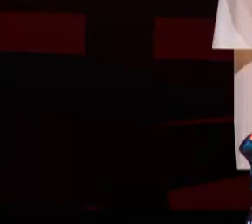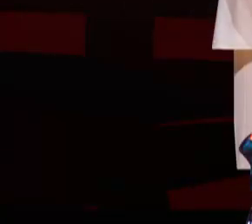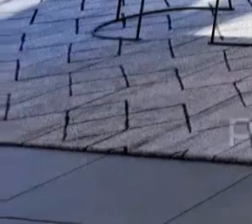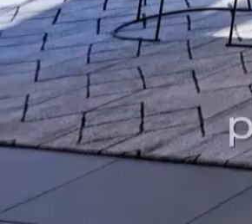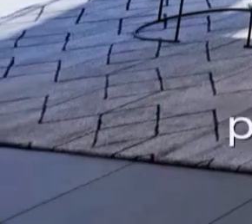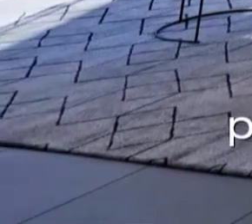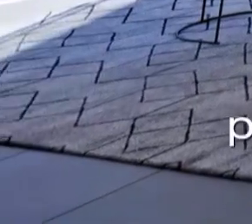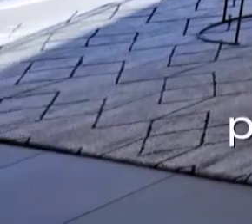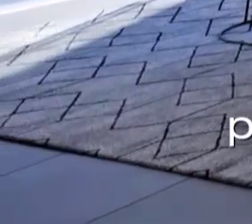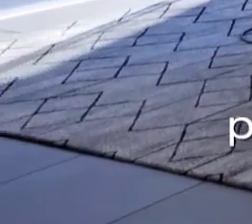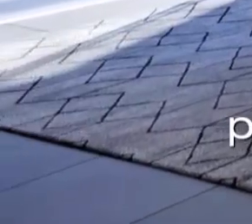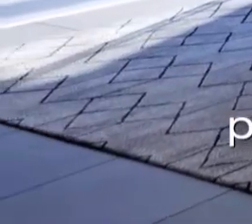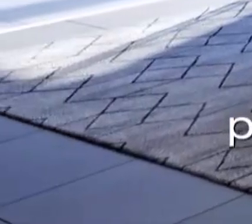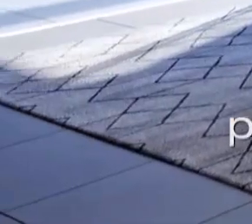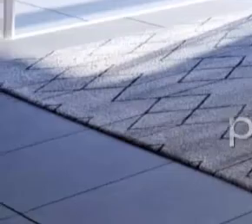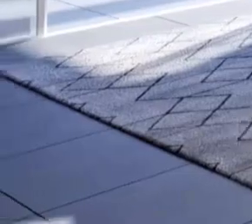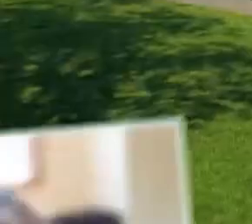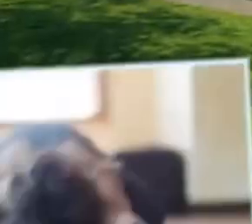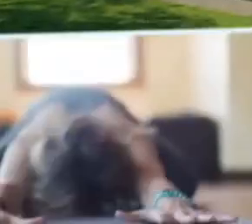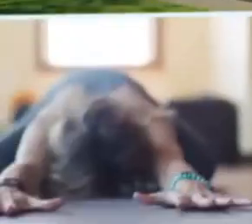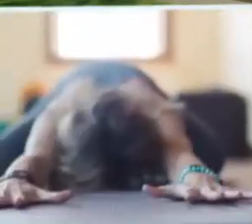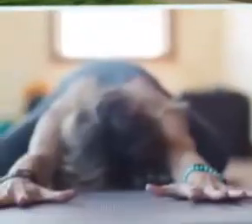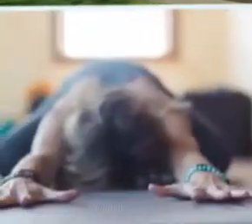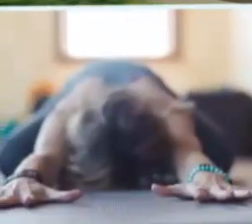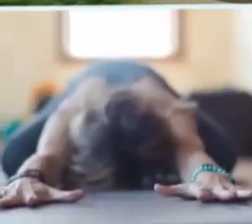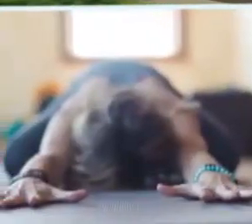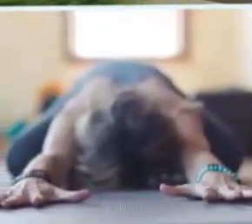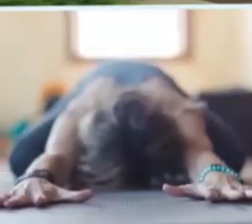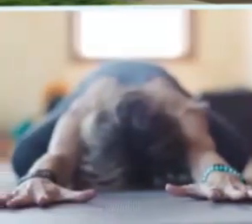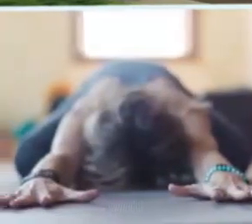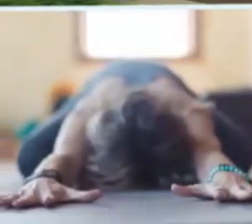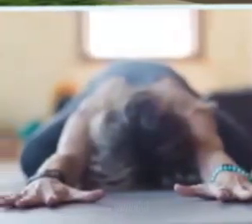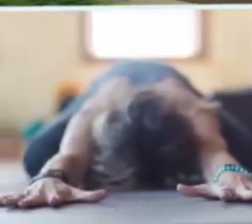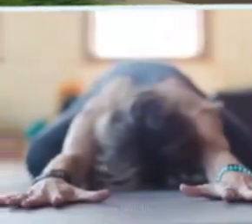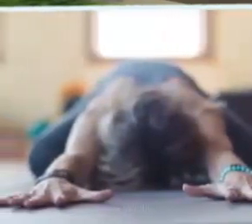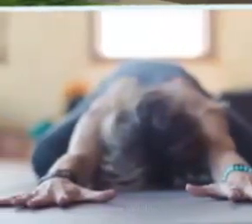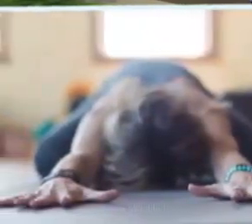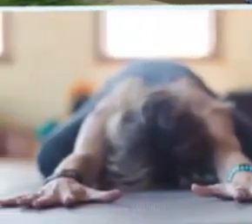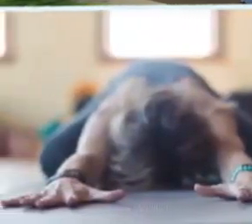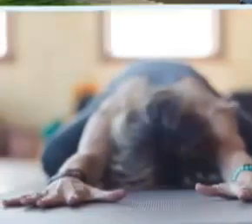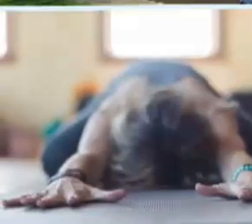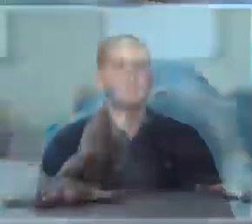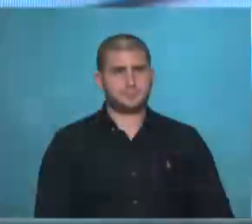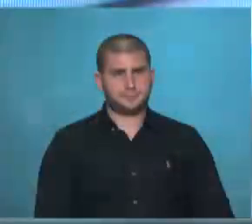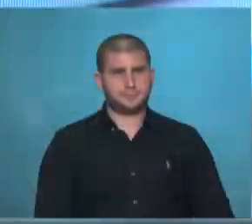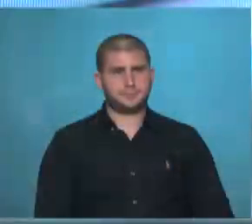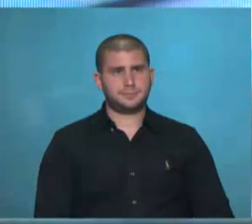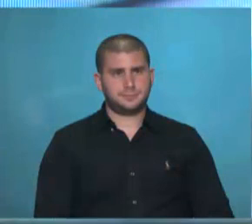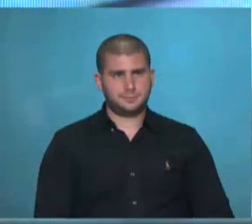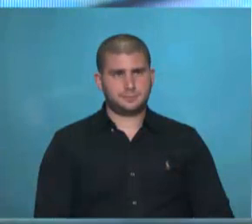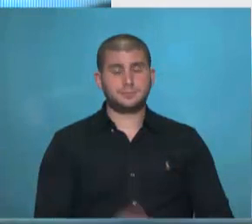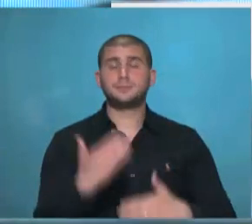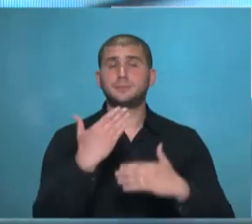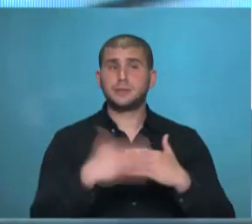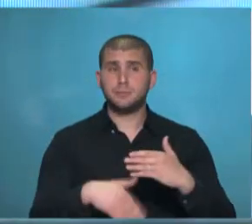הגבעתרון. בית בלב, בית דיור מוגן בפתח תקווה, להיות מחוברים למה שקורה.